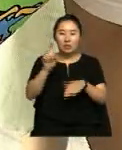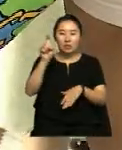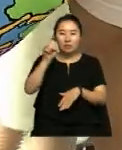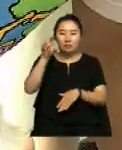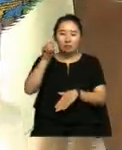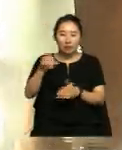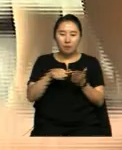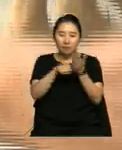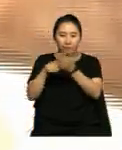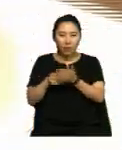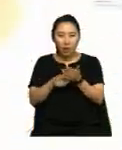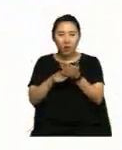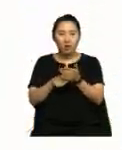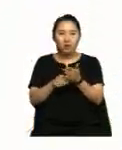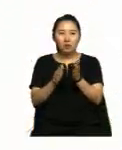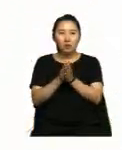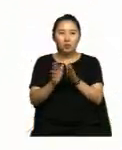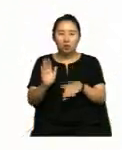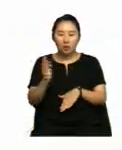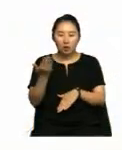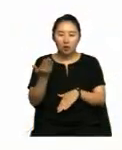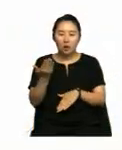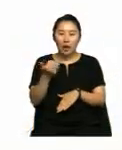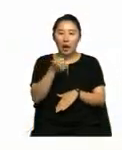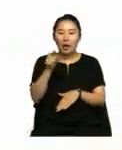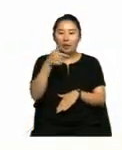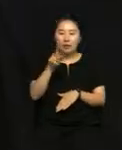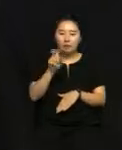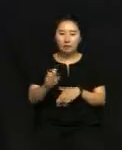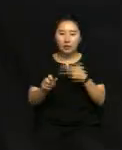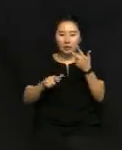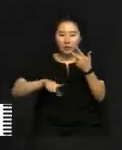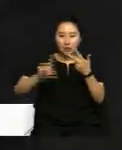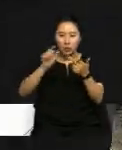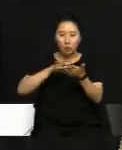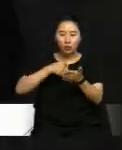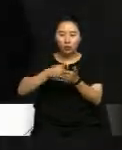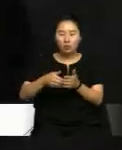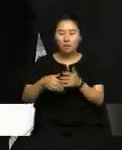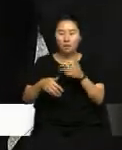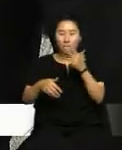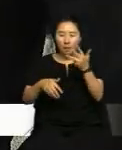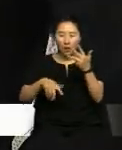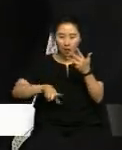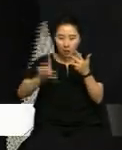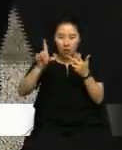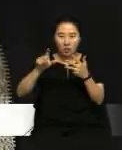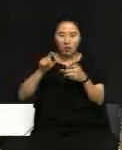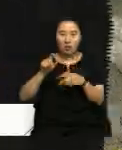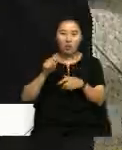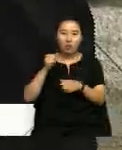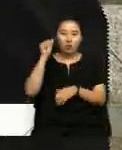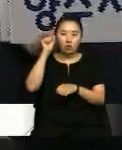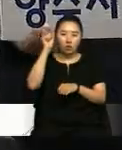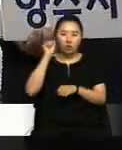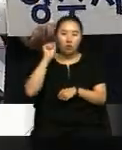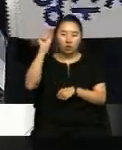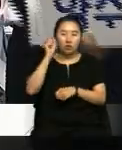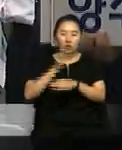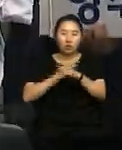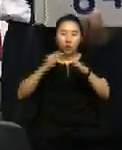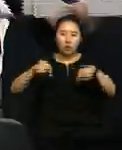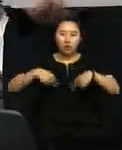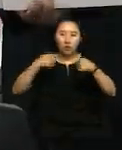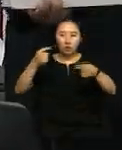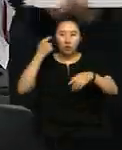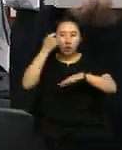서명 운동 캠페인에 돌입했습니다. 한편 하남시는 7일, 동두천시는 8일 일본 정부 규탄 결의대회에 동참할